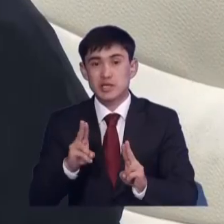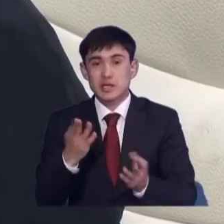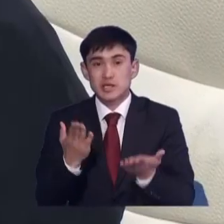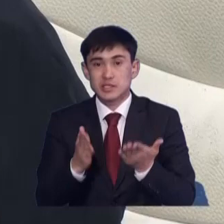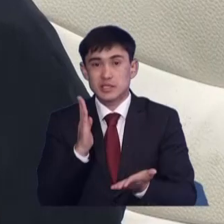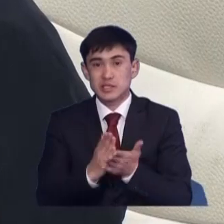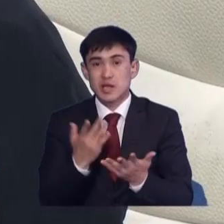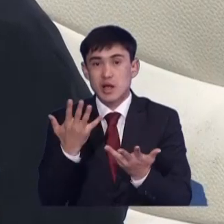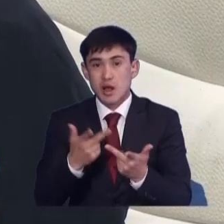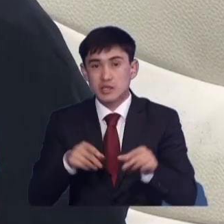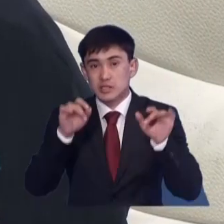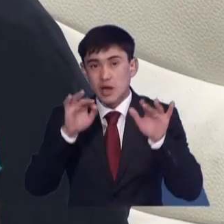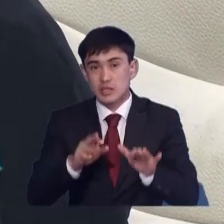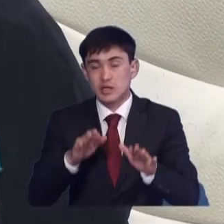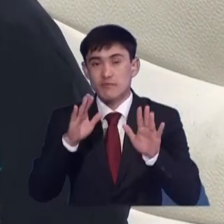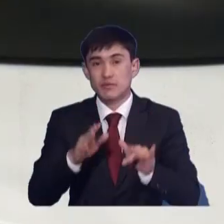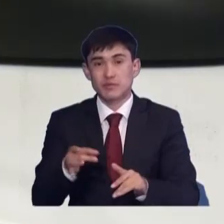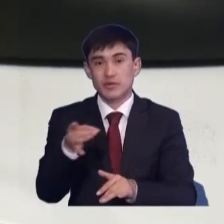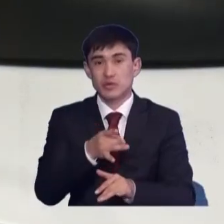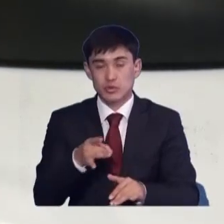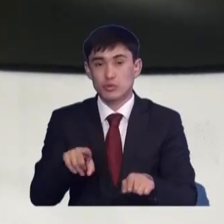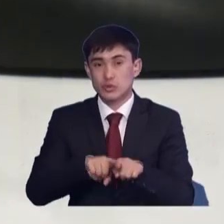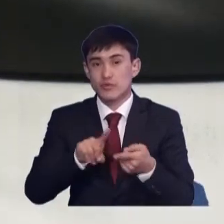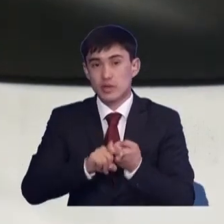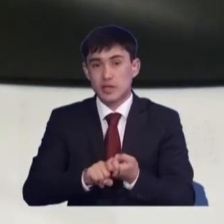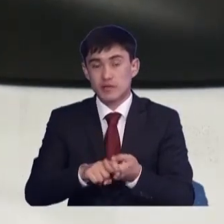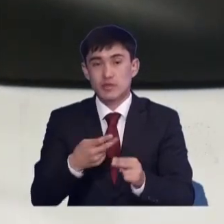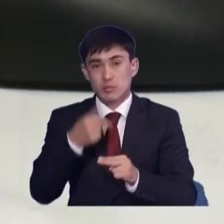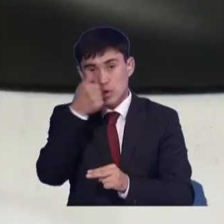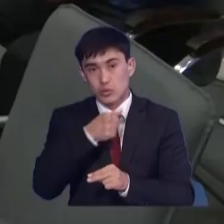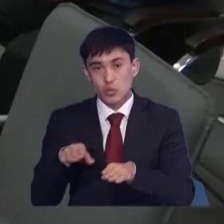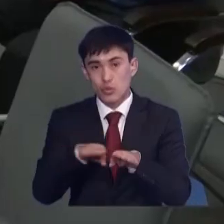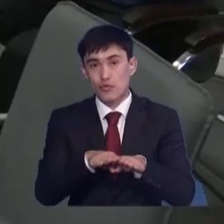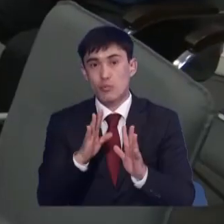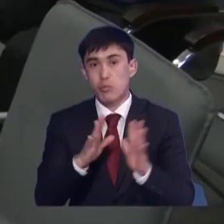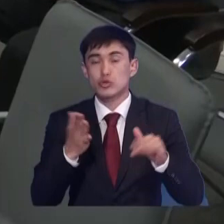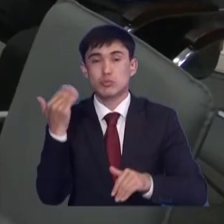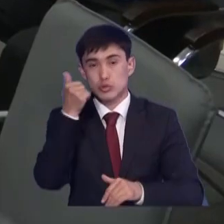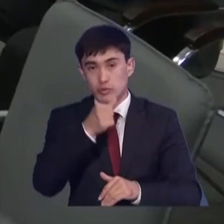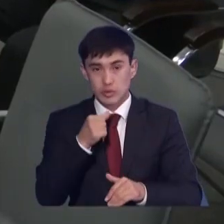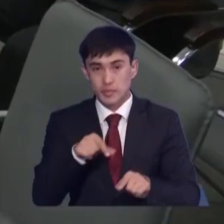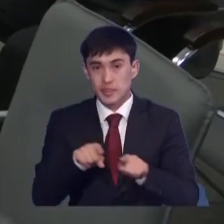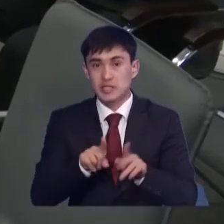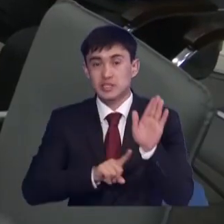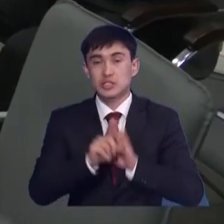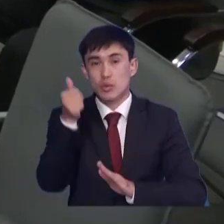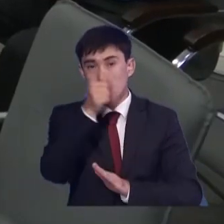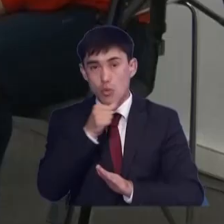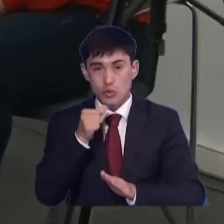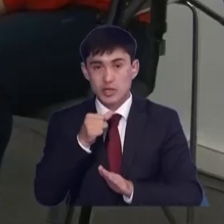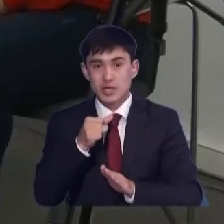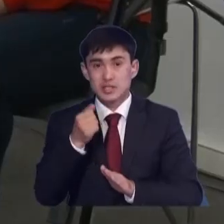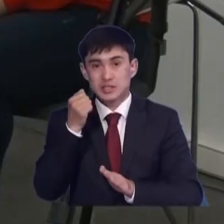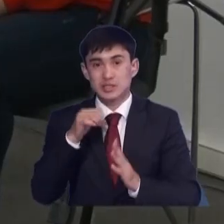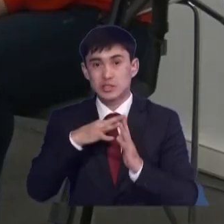влияет и количество осадков, выпавших в регионе. Так, в этом году их уровень значительно больше, чем в прошлом. Также с начала текущего года из